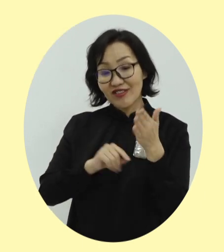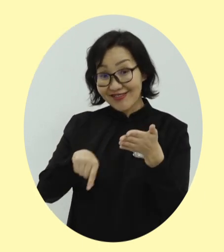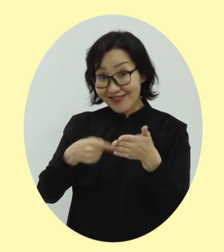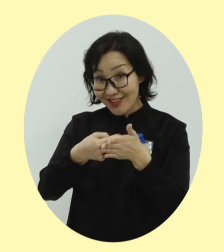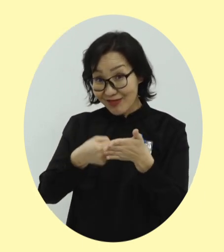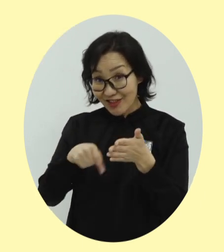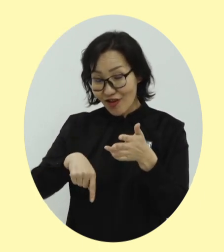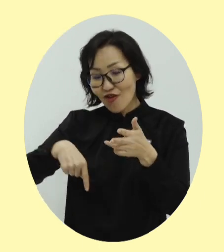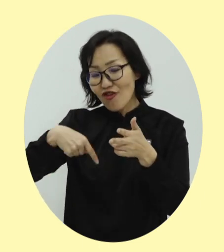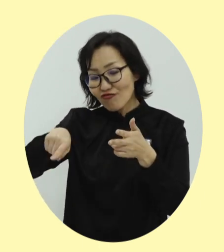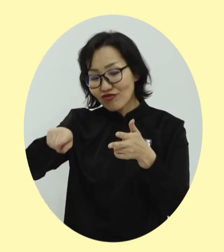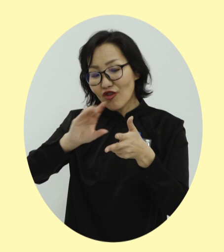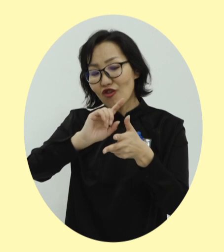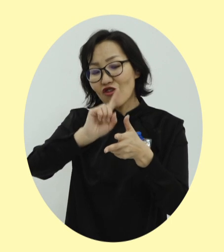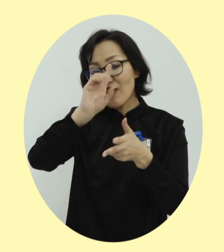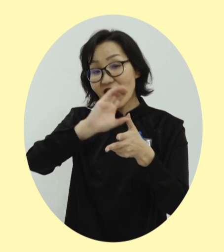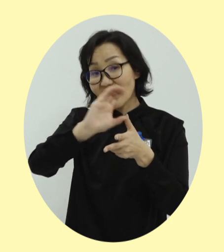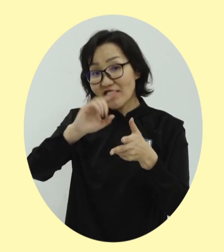хэсгийг дахин нэг сайн харъя.